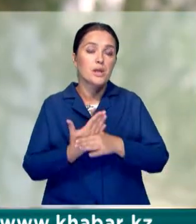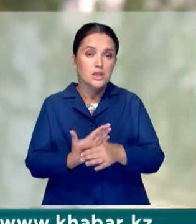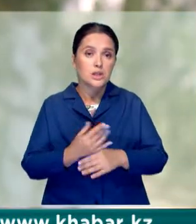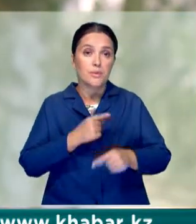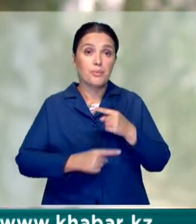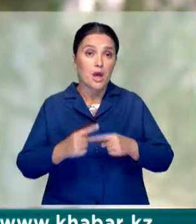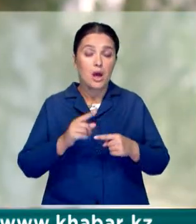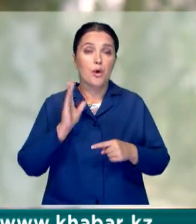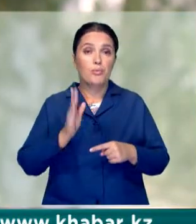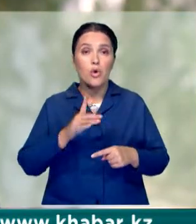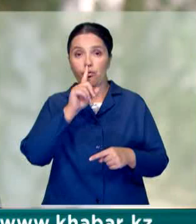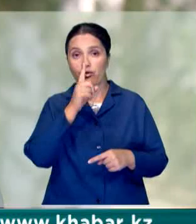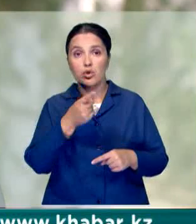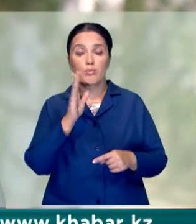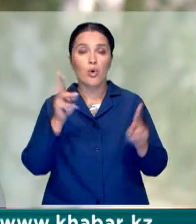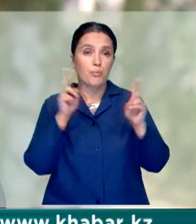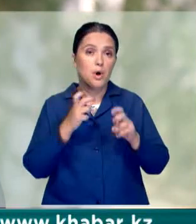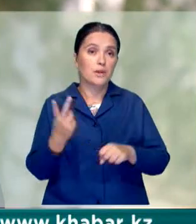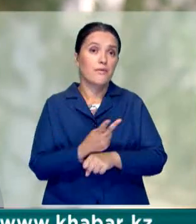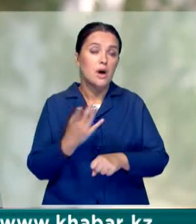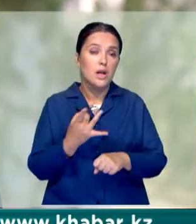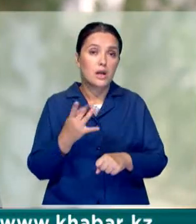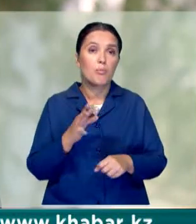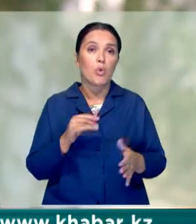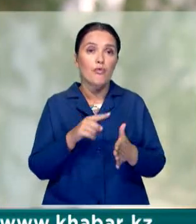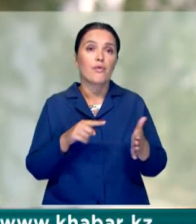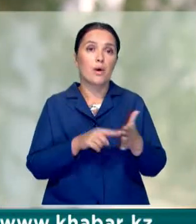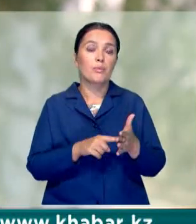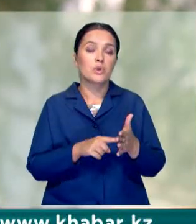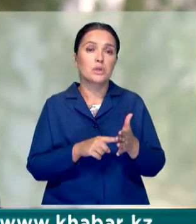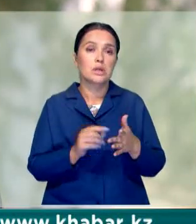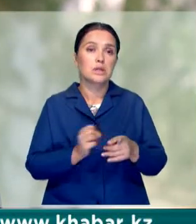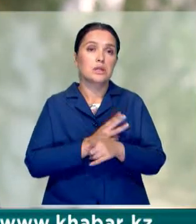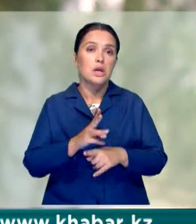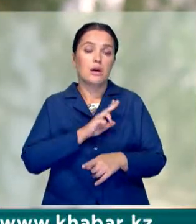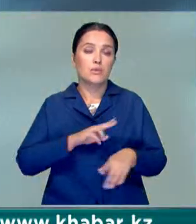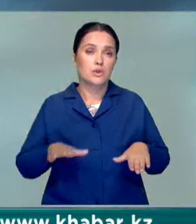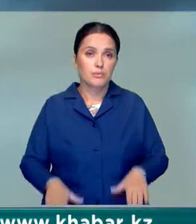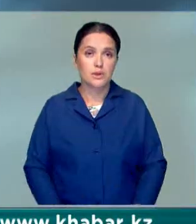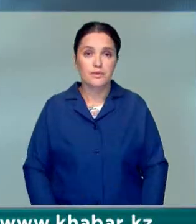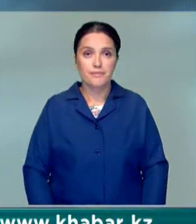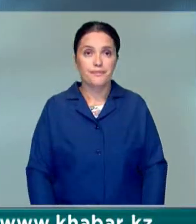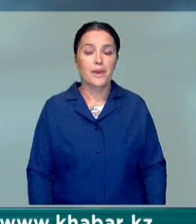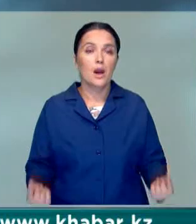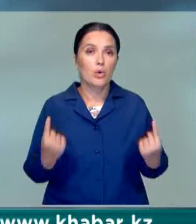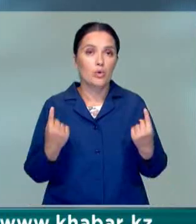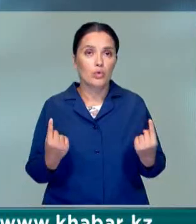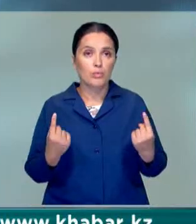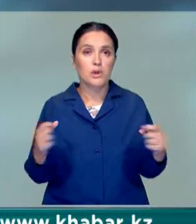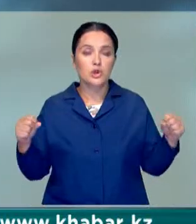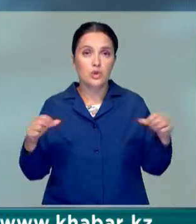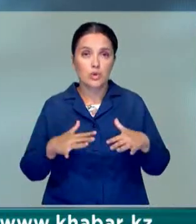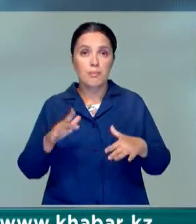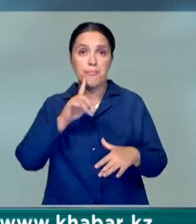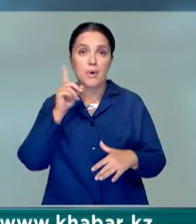будет проводиться мониторинг программы по вопросу создания рабочих мест. Самый масштабный слет